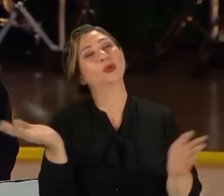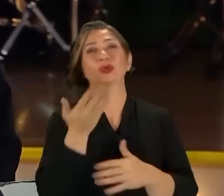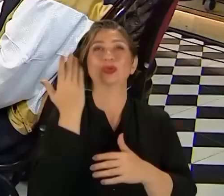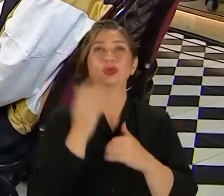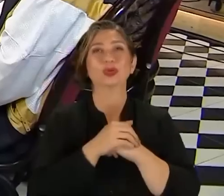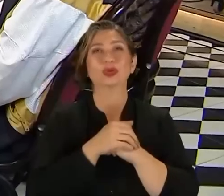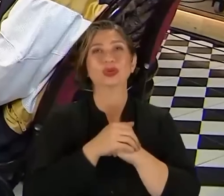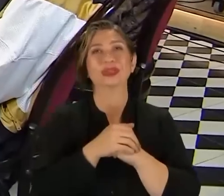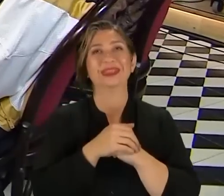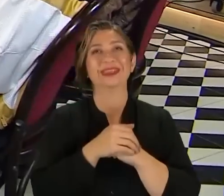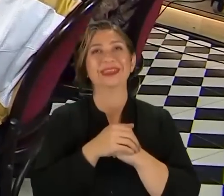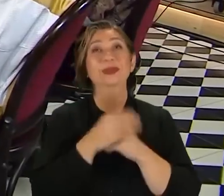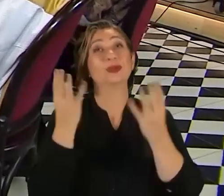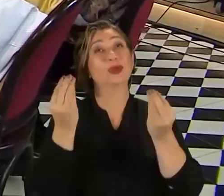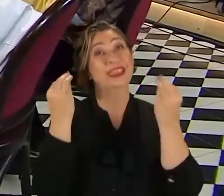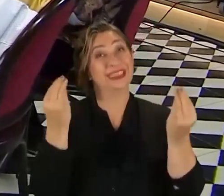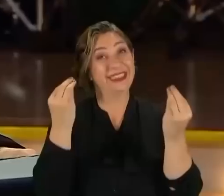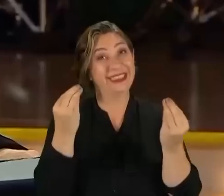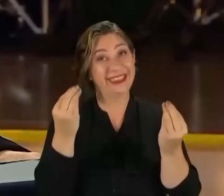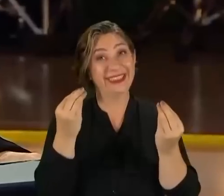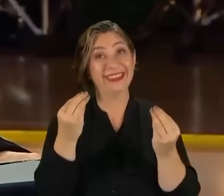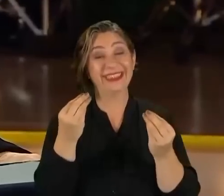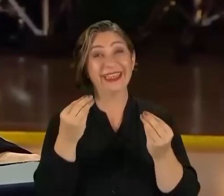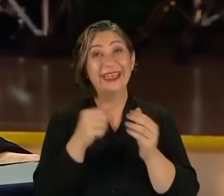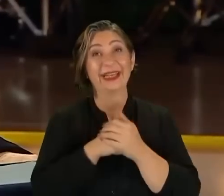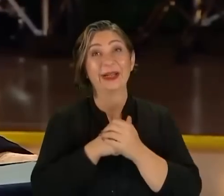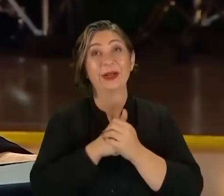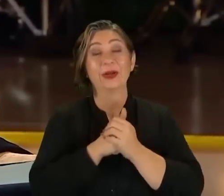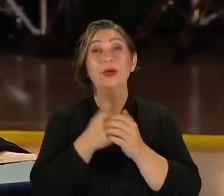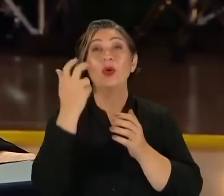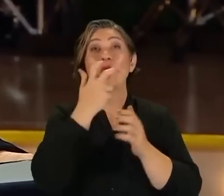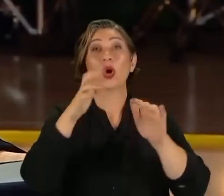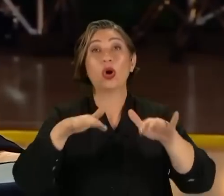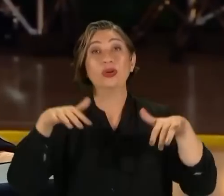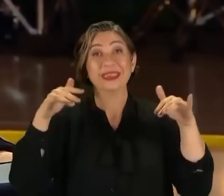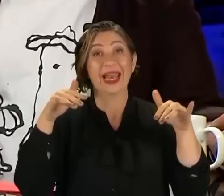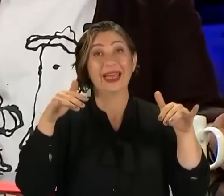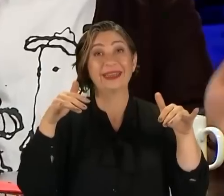olsun. çok iyisiniz, çok iyisiniz. Konserler